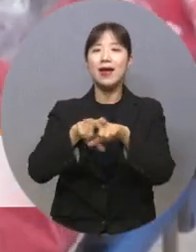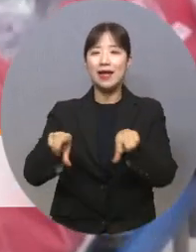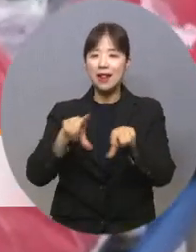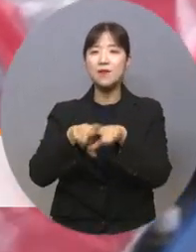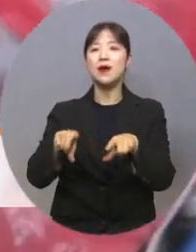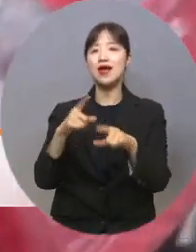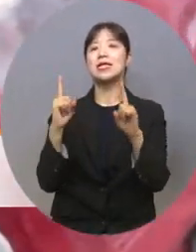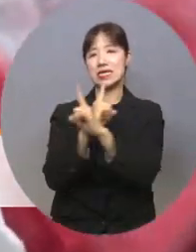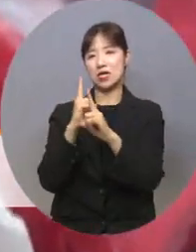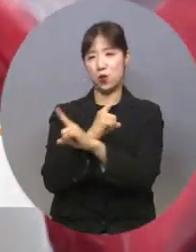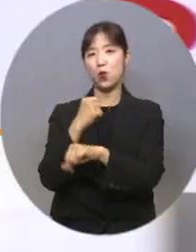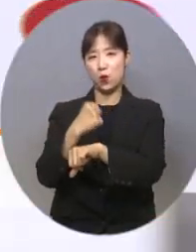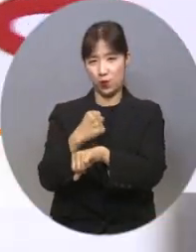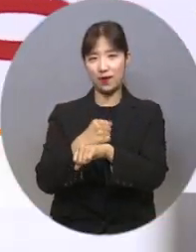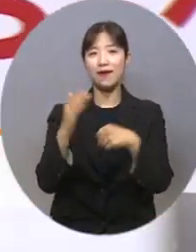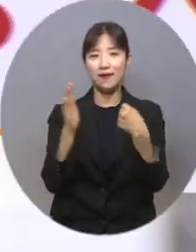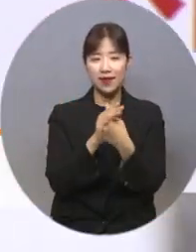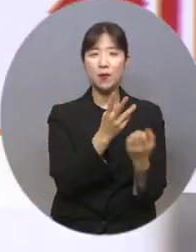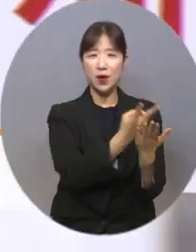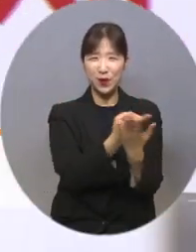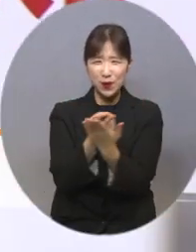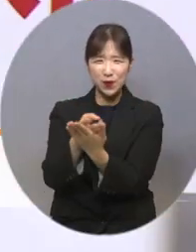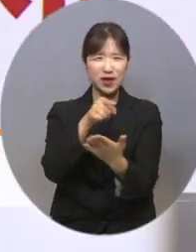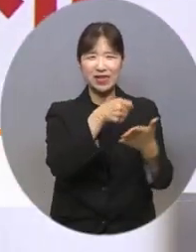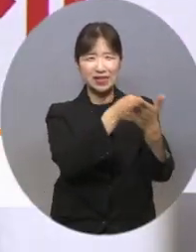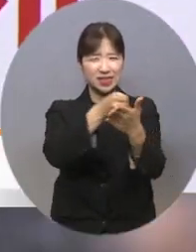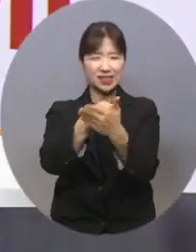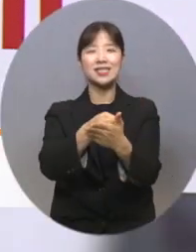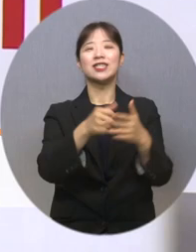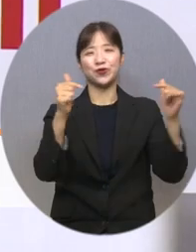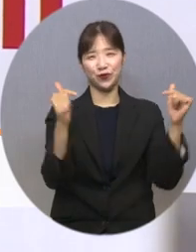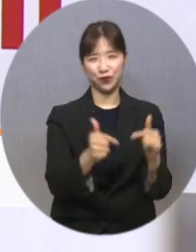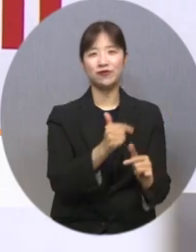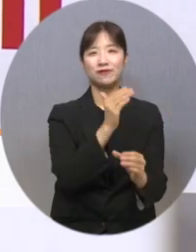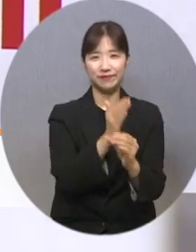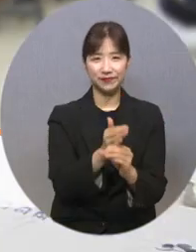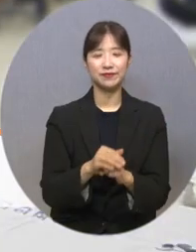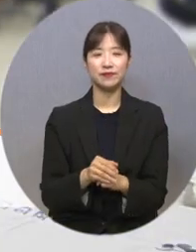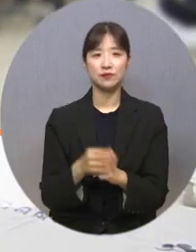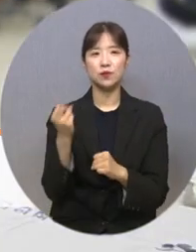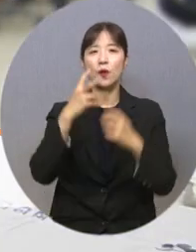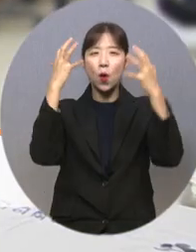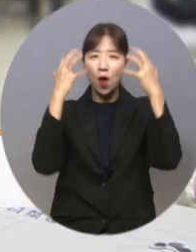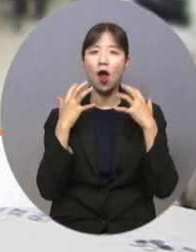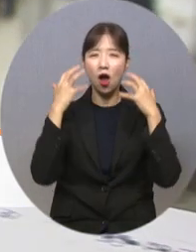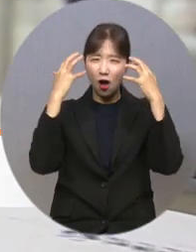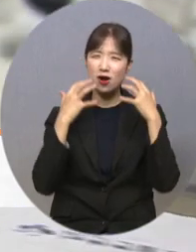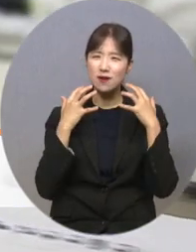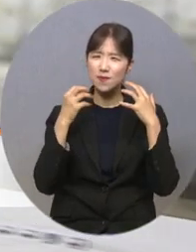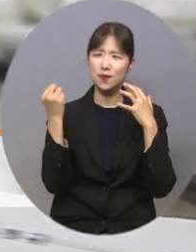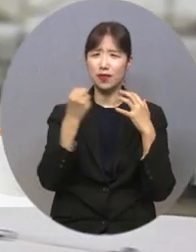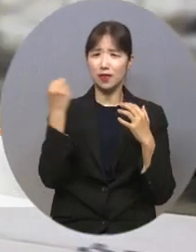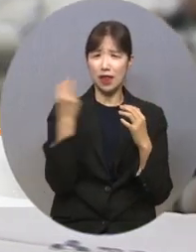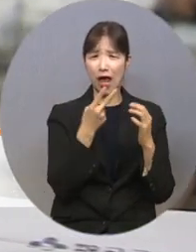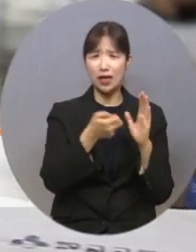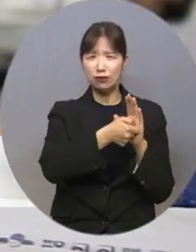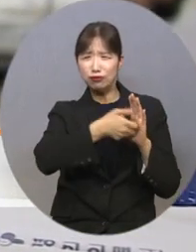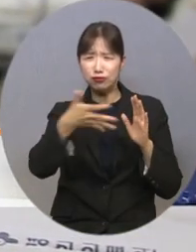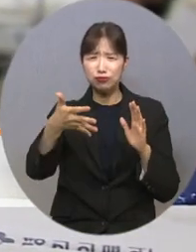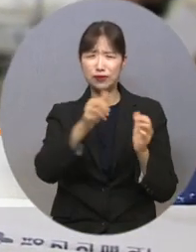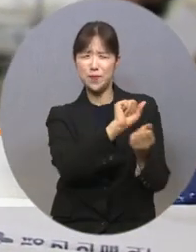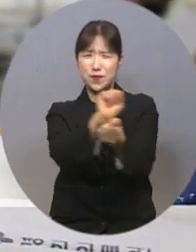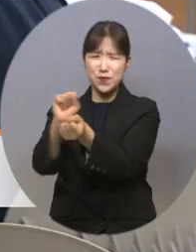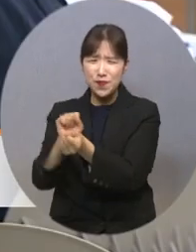고려하면서 단계적으로 병상을 조절하고 있다고 밝혔습니다. 또한 여름철 하반기 재유행과 관련해